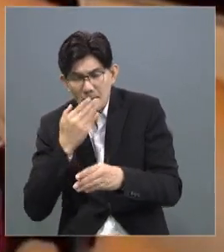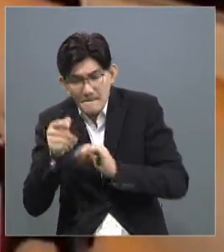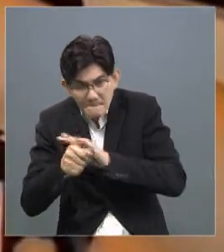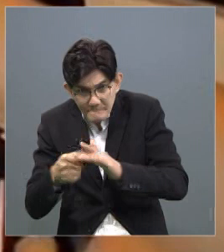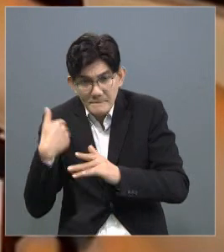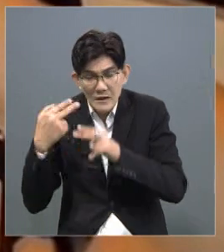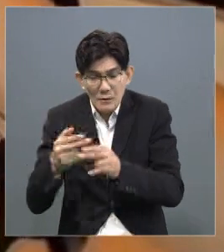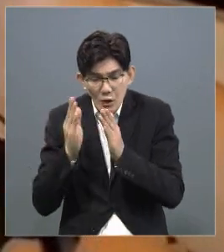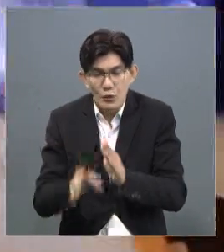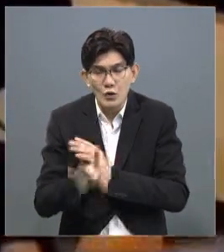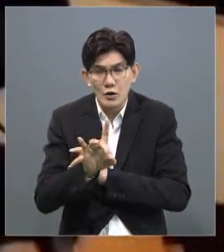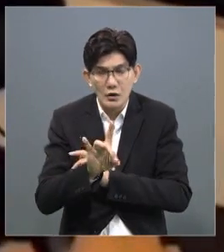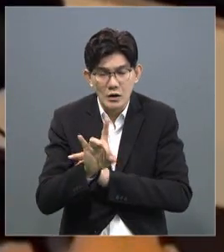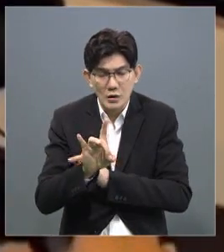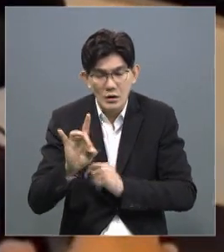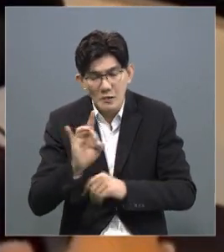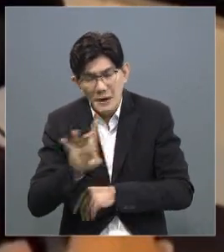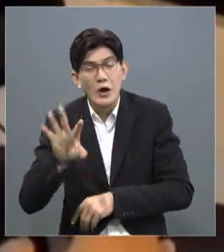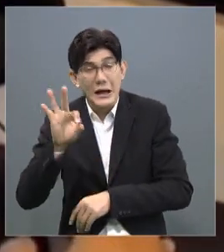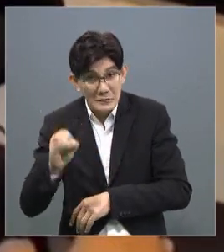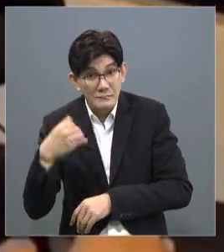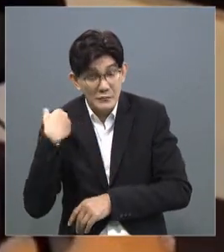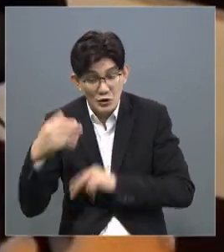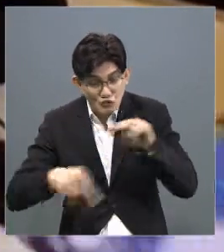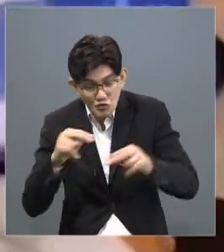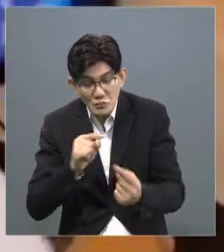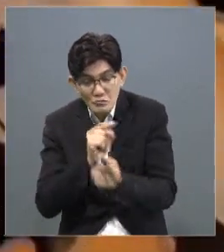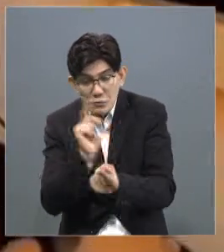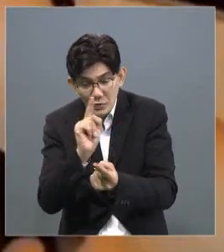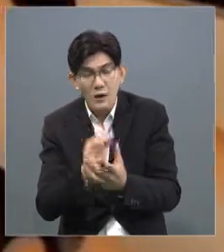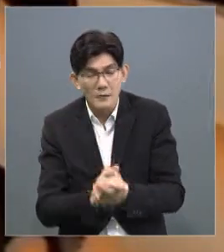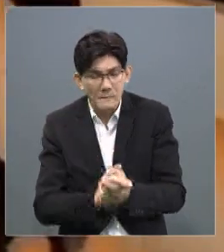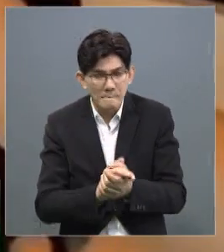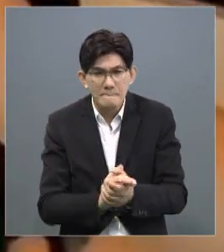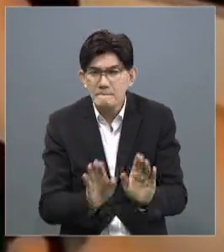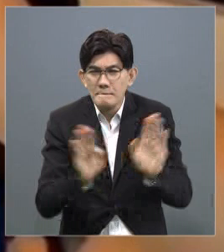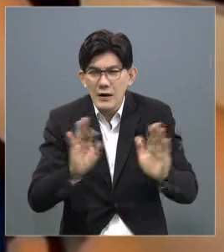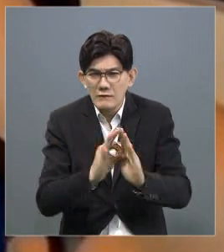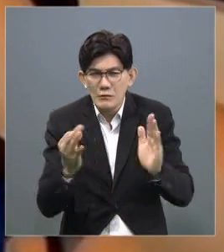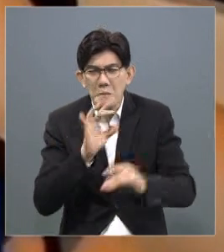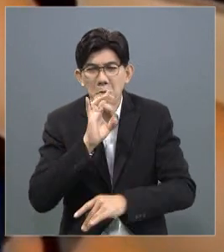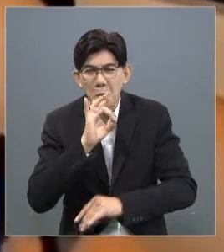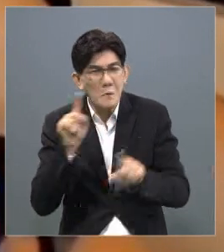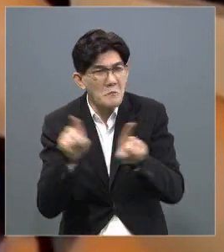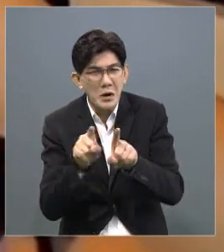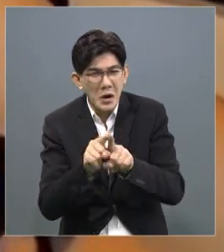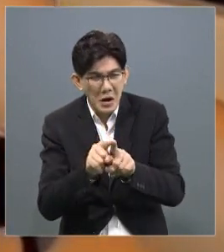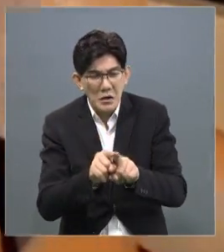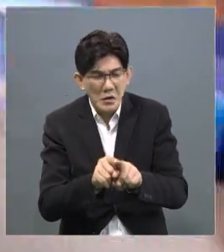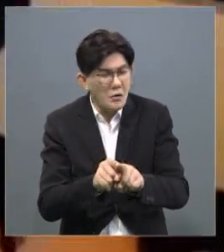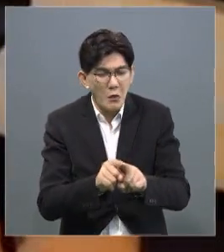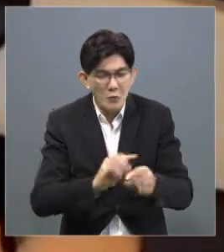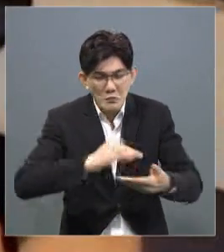ติดตามอยู่ 890บัญชีแล้วก็ยังตรวจพบว่ามีการเปิดเพจในลักษณะลามกอนาจารย์อีกกว่า 90